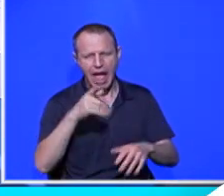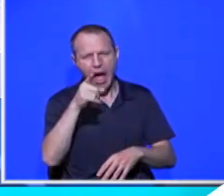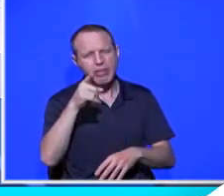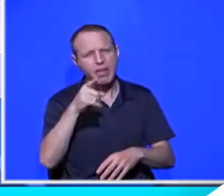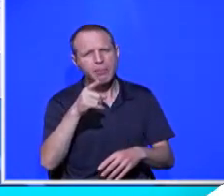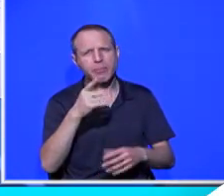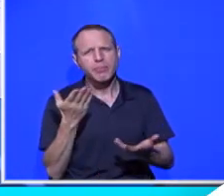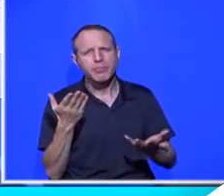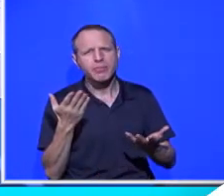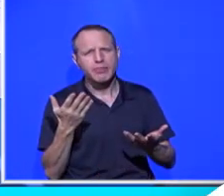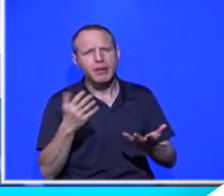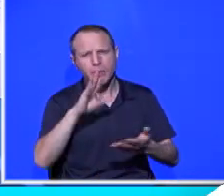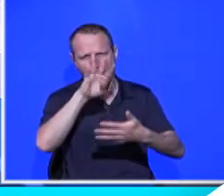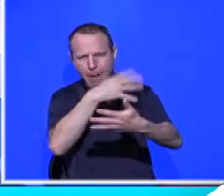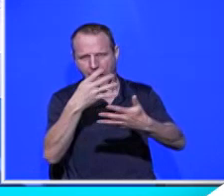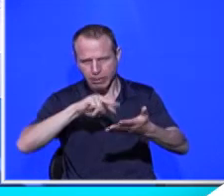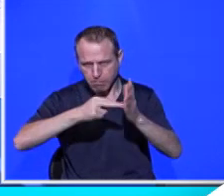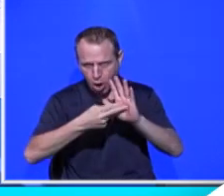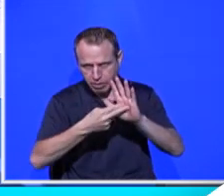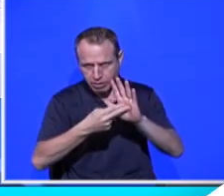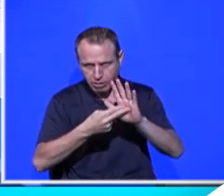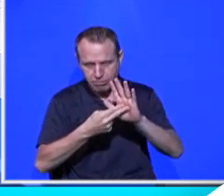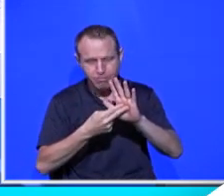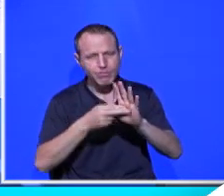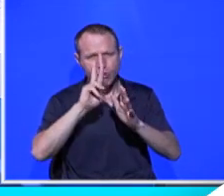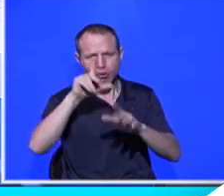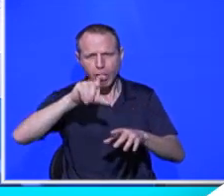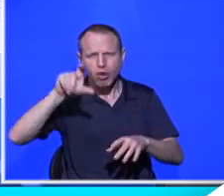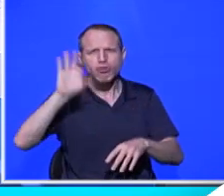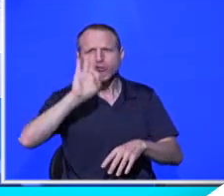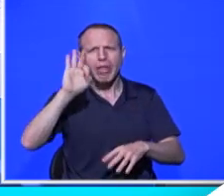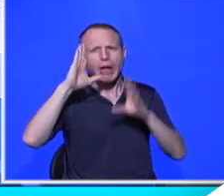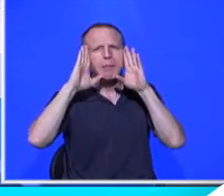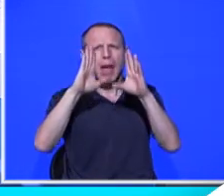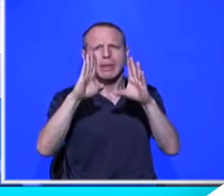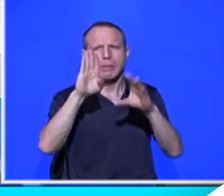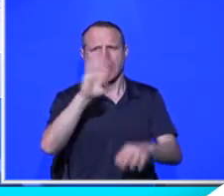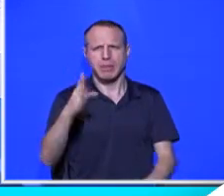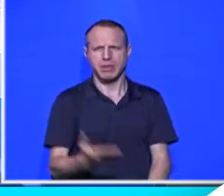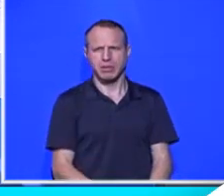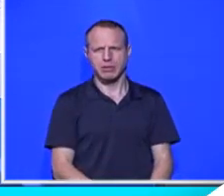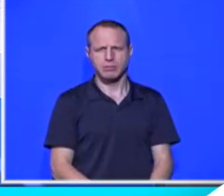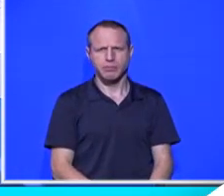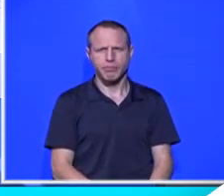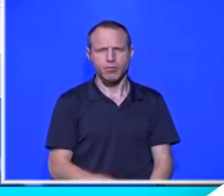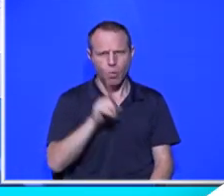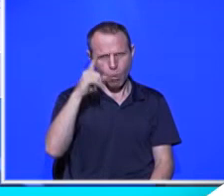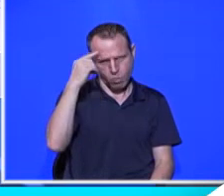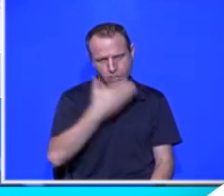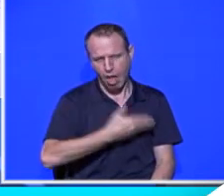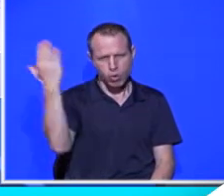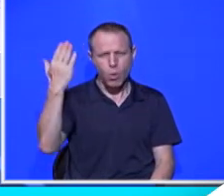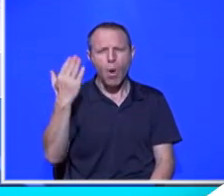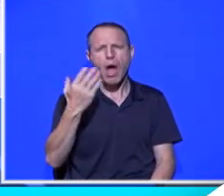מסביר שבכל המערכת הפוליטית, יש אנשים שעדיין מאמינים לבנימין נתניהו, הוא ידוע בתור אחד